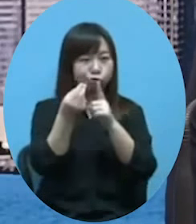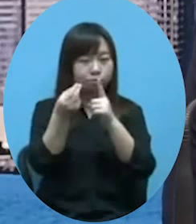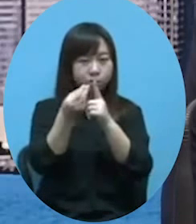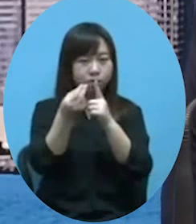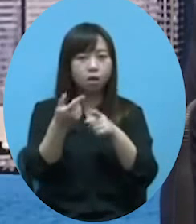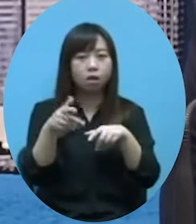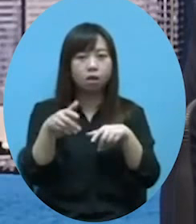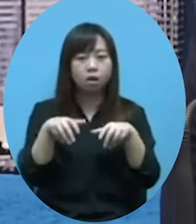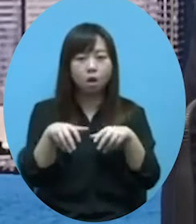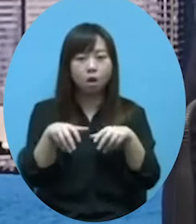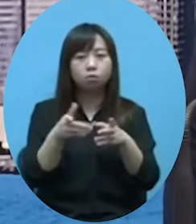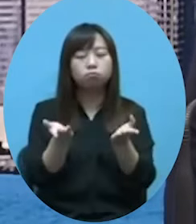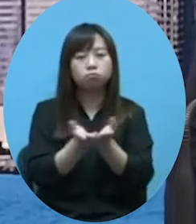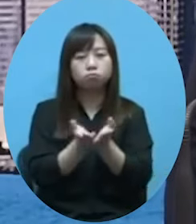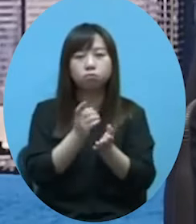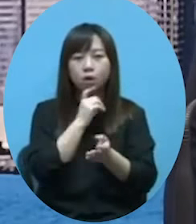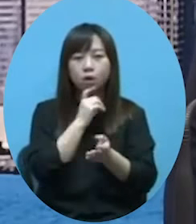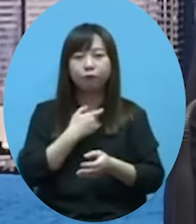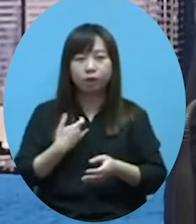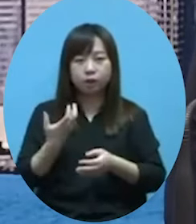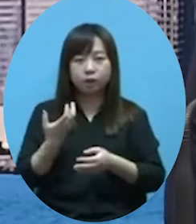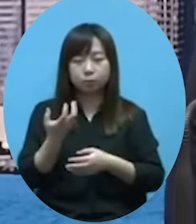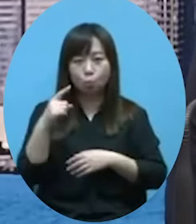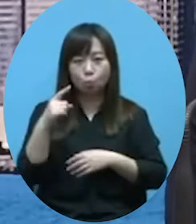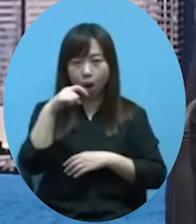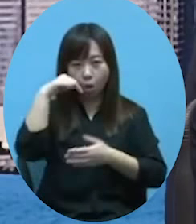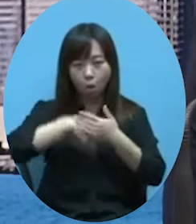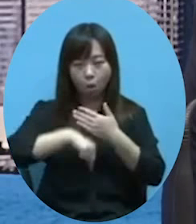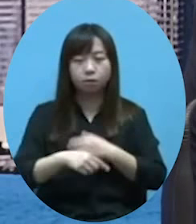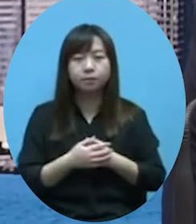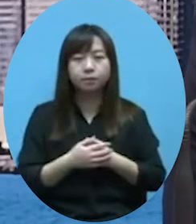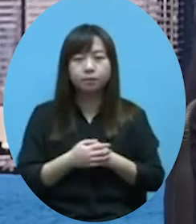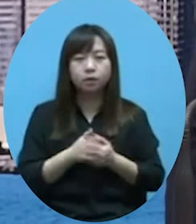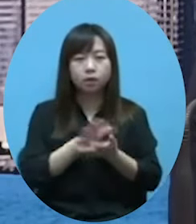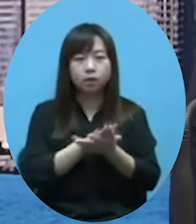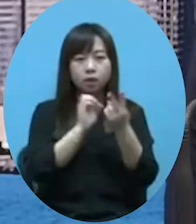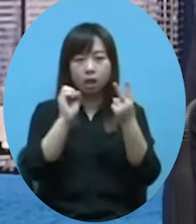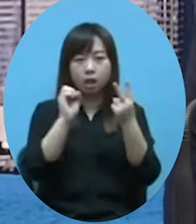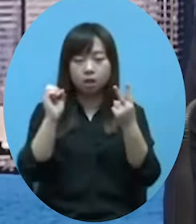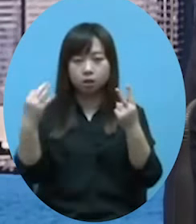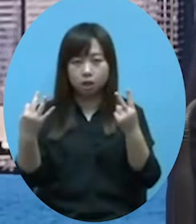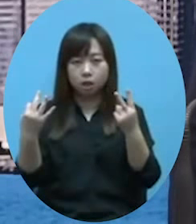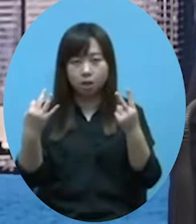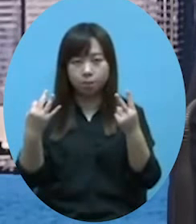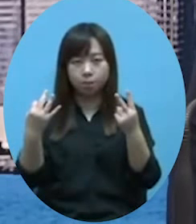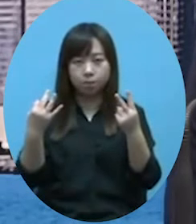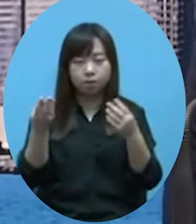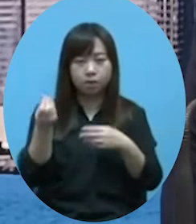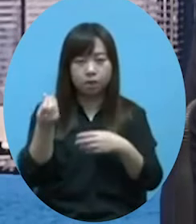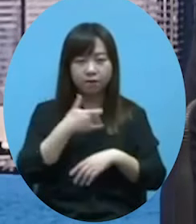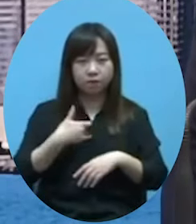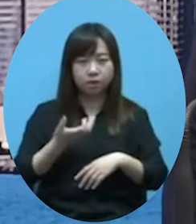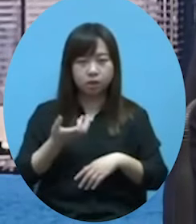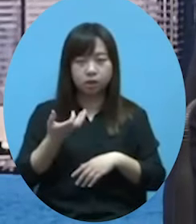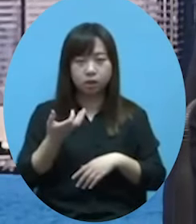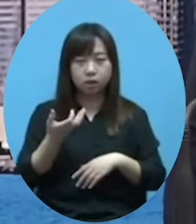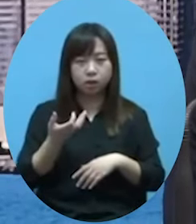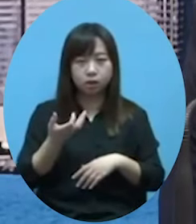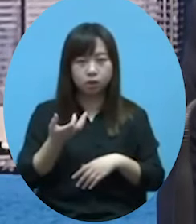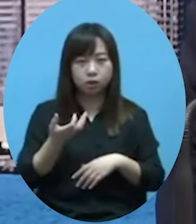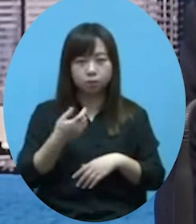在203期果在 poll suo 我们可以 jungle 正